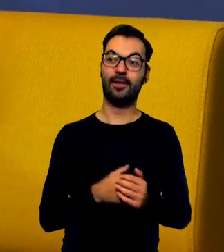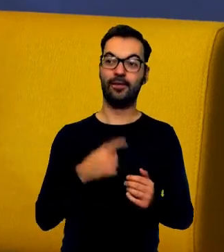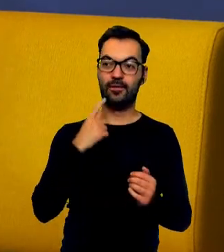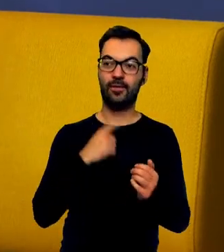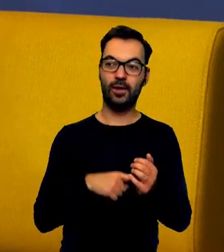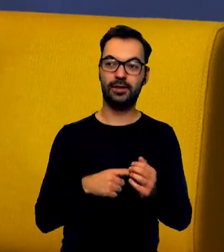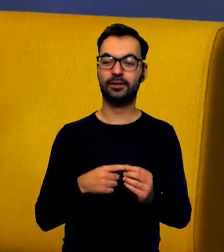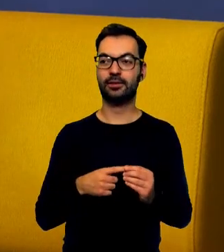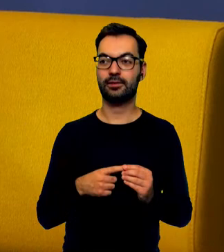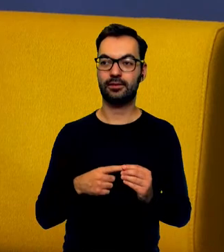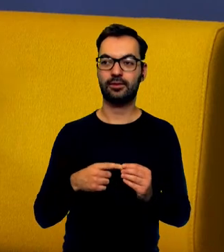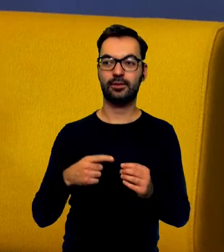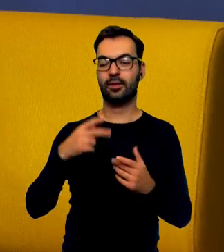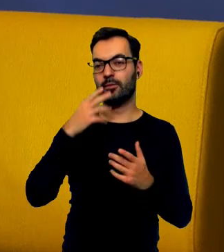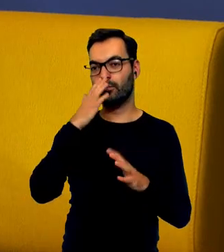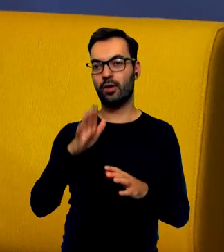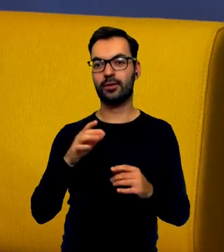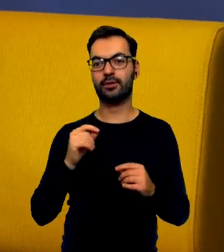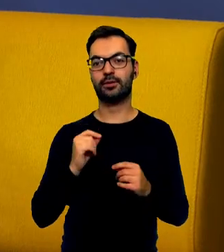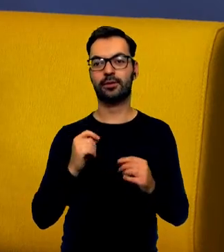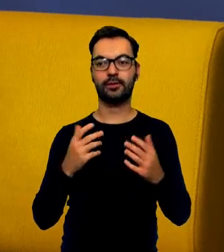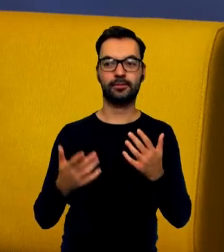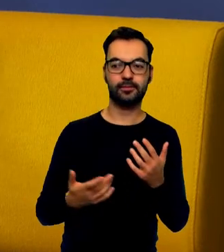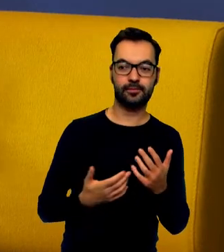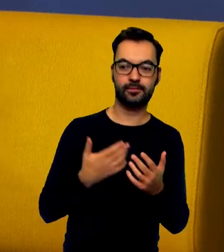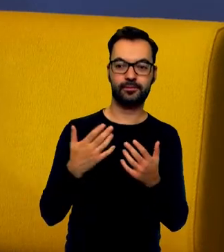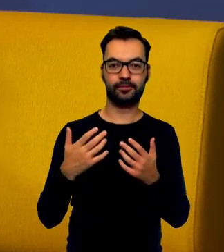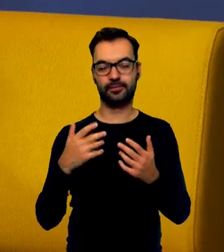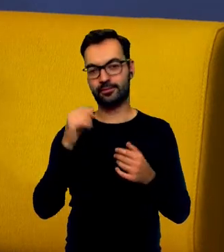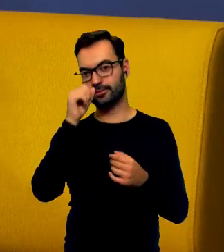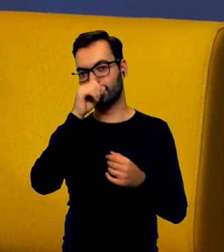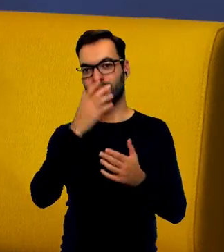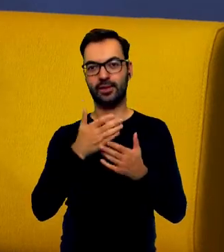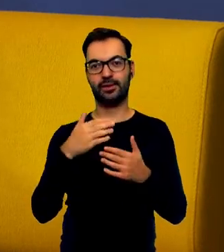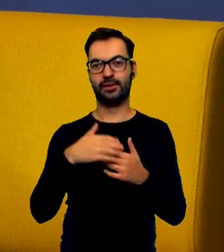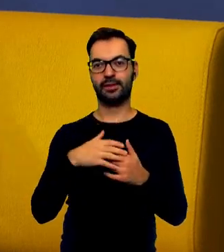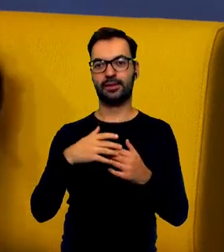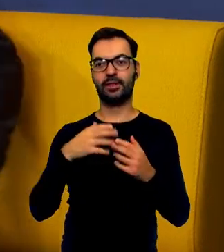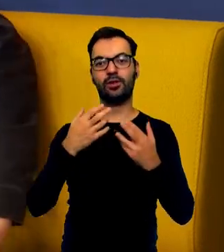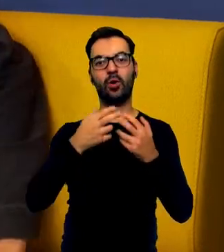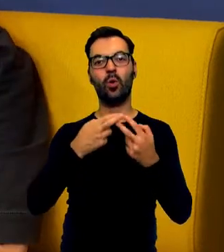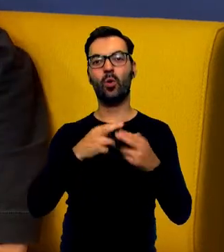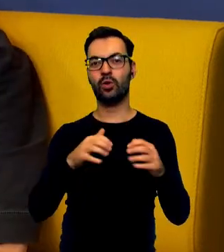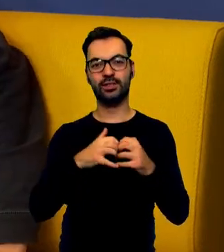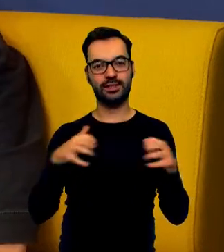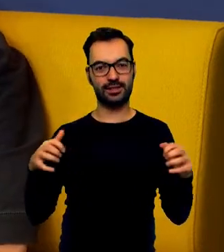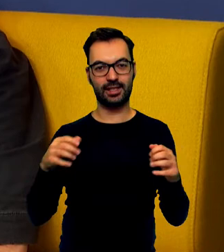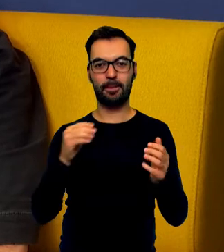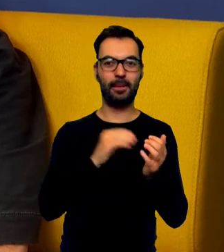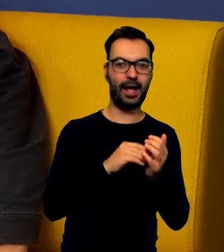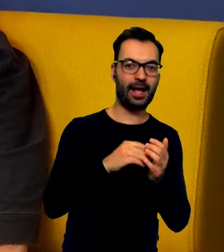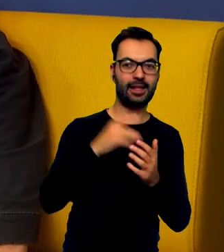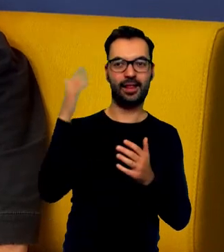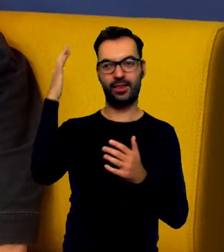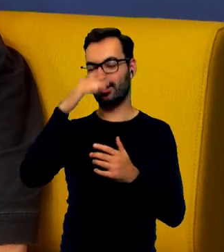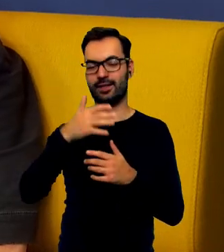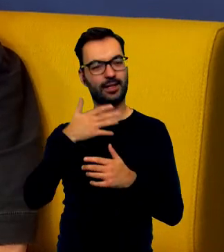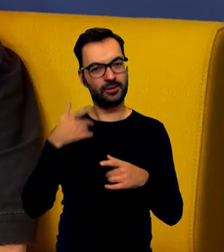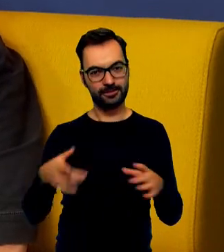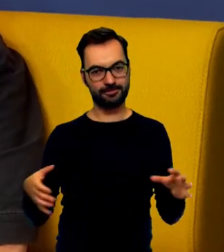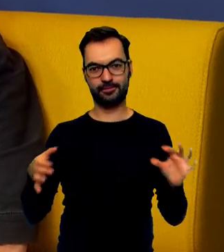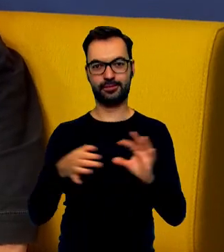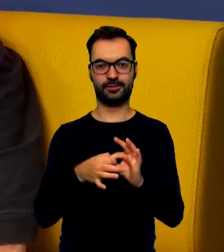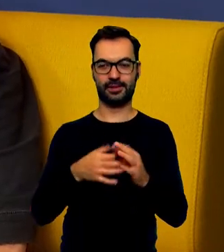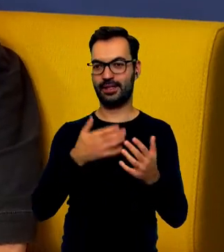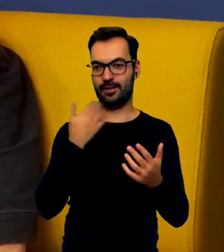Że właśnie tu pokazywał w ten sposób tą pozorność tego rozróżnienia. No bo oczywiście